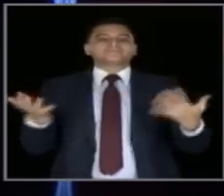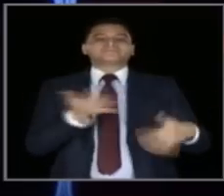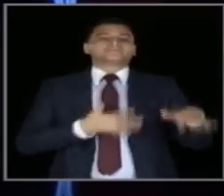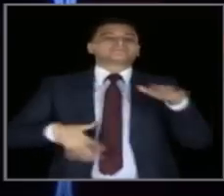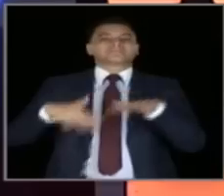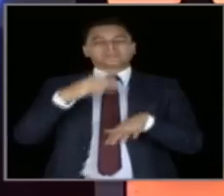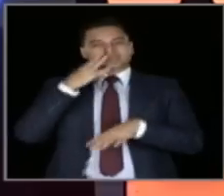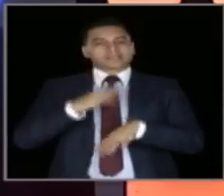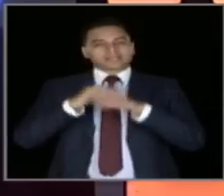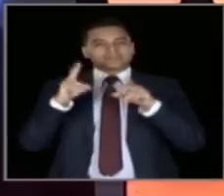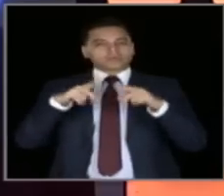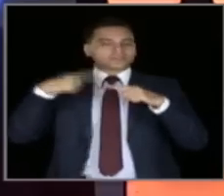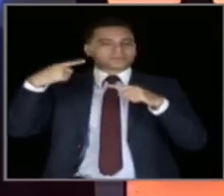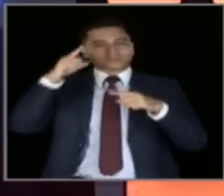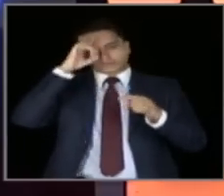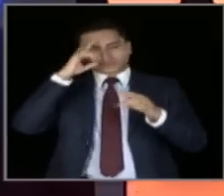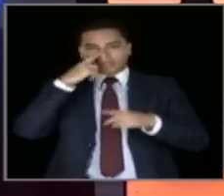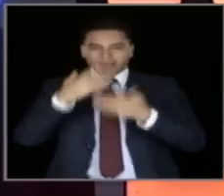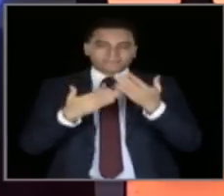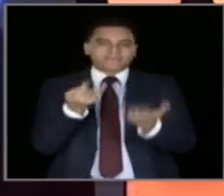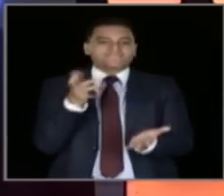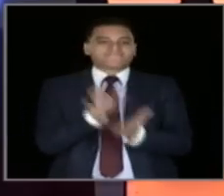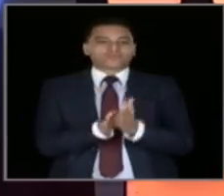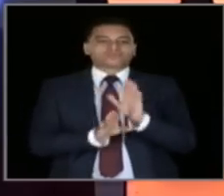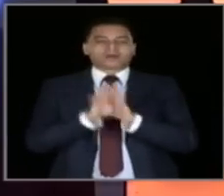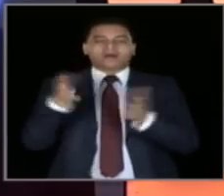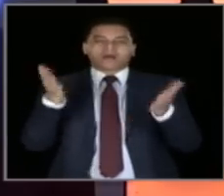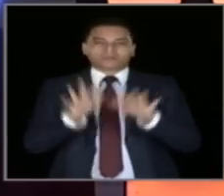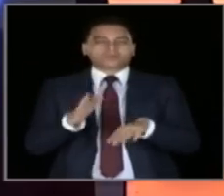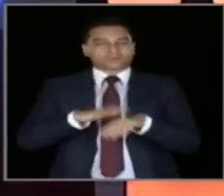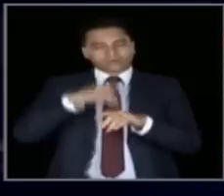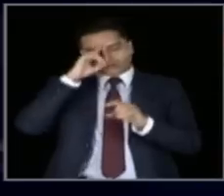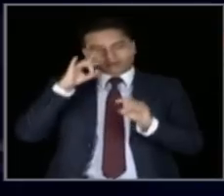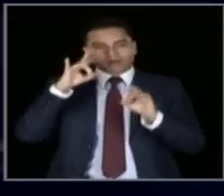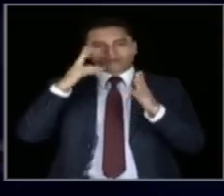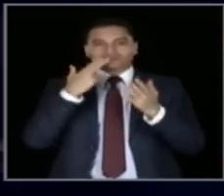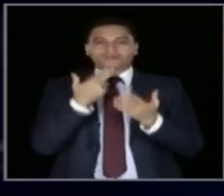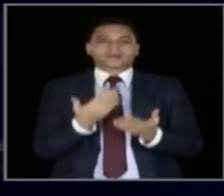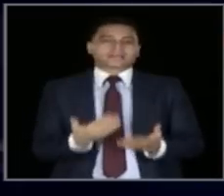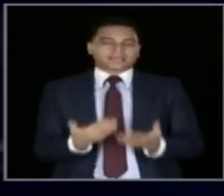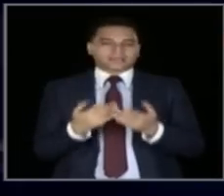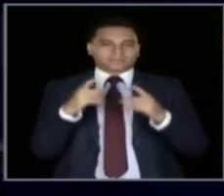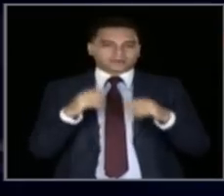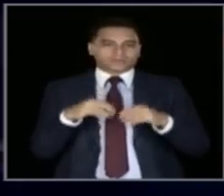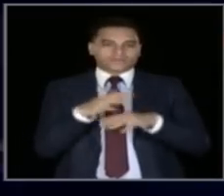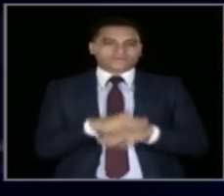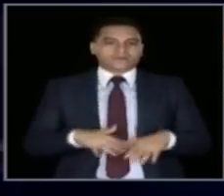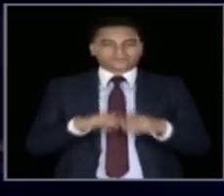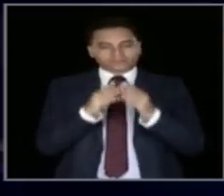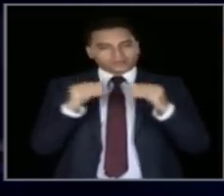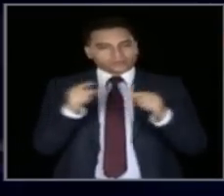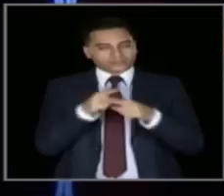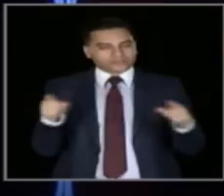يعني المواسم اللي جايه يكون ليها فرصه افضل، وربنا يوفقنا كلنا باذن الله. باذن الله هنفتقدكم